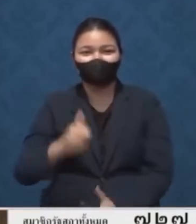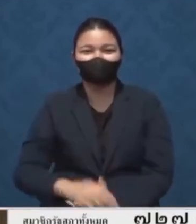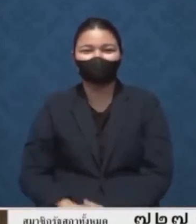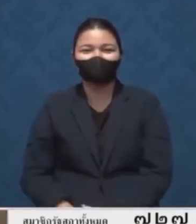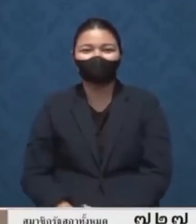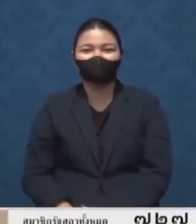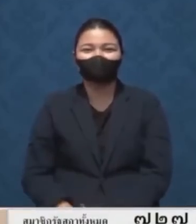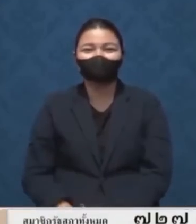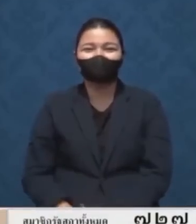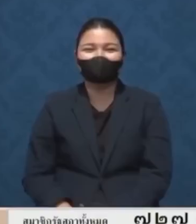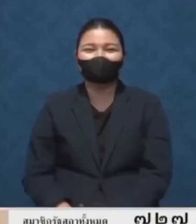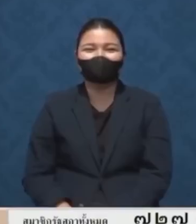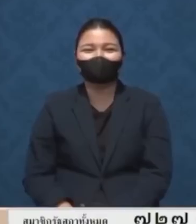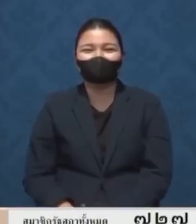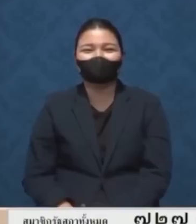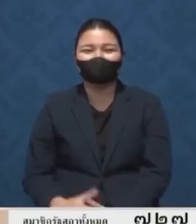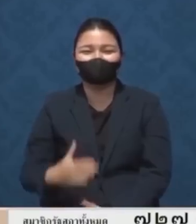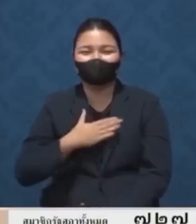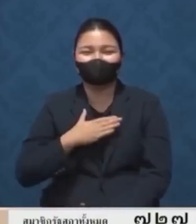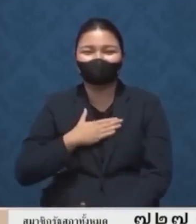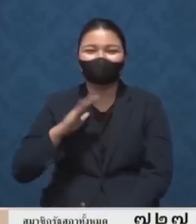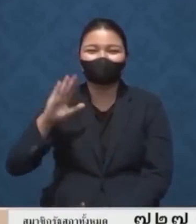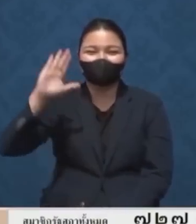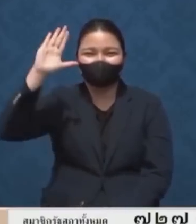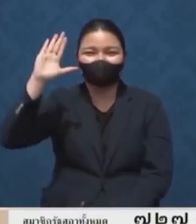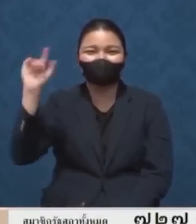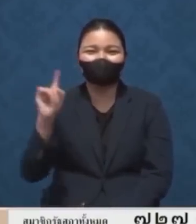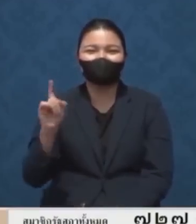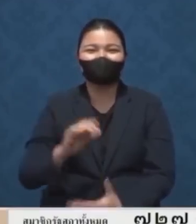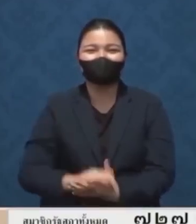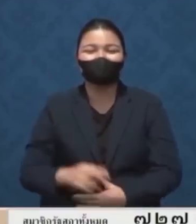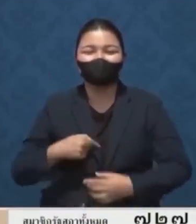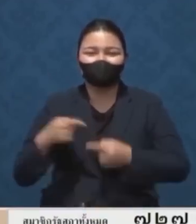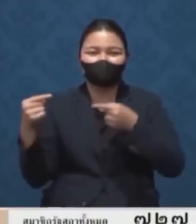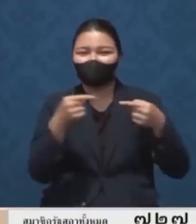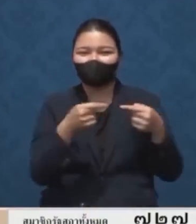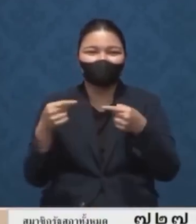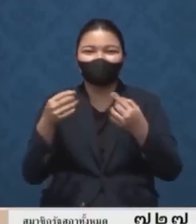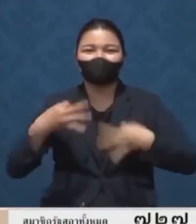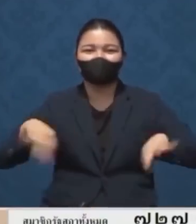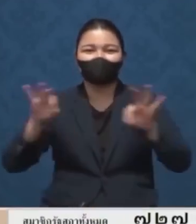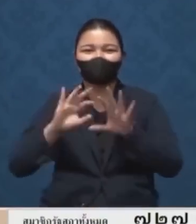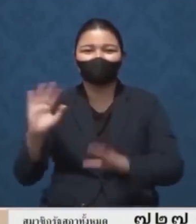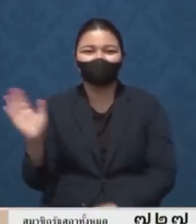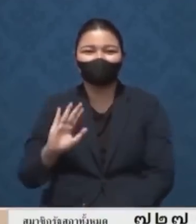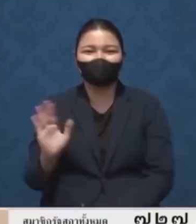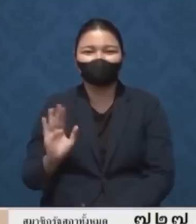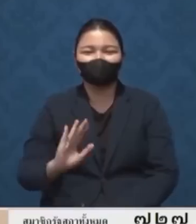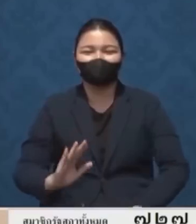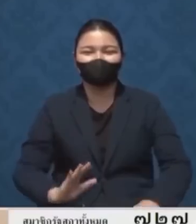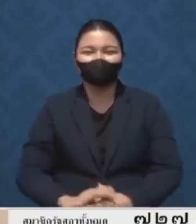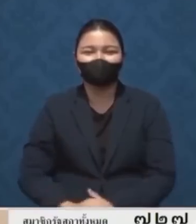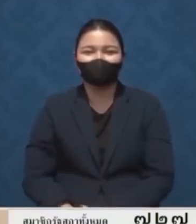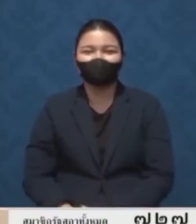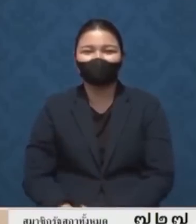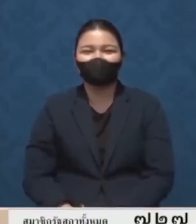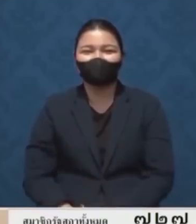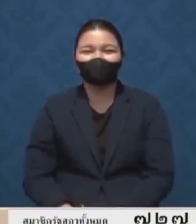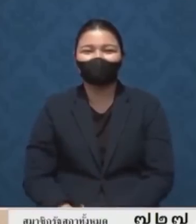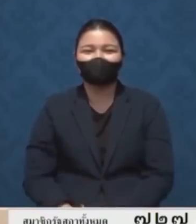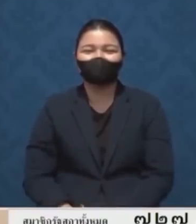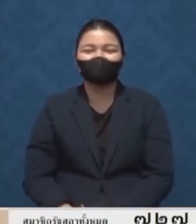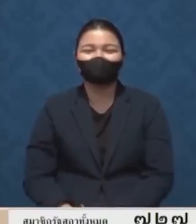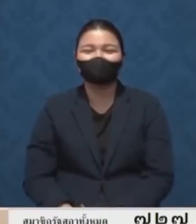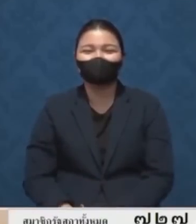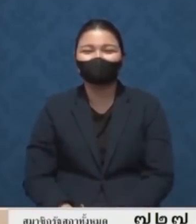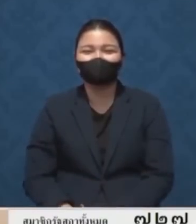หินค้าครับก่อนนะครับก่อนนะครับใบแม่โต้เถียงรับตัวไม่จำเป็นครับจะระวังทำหน้า